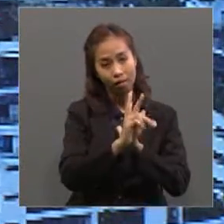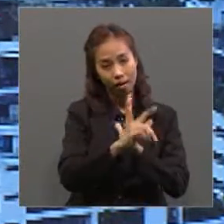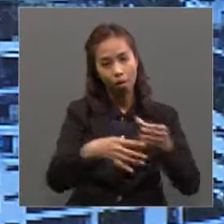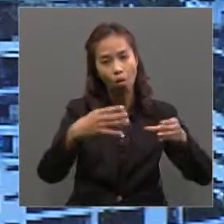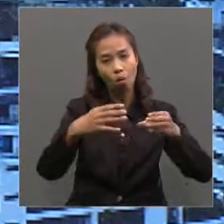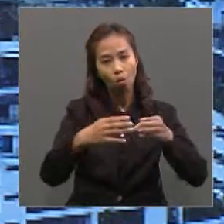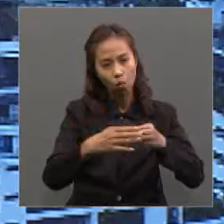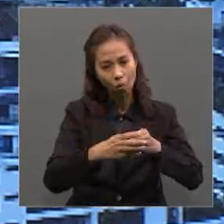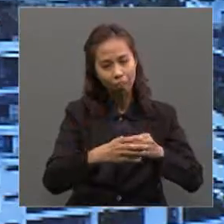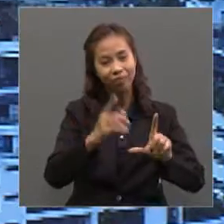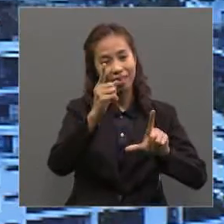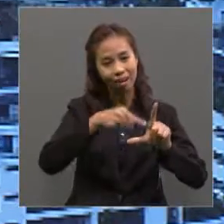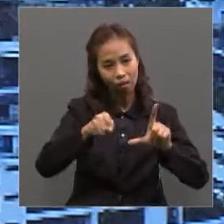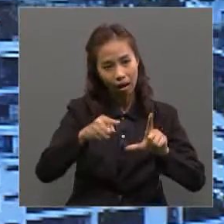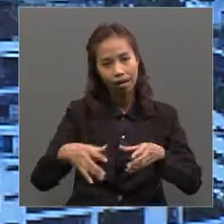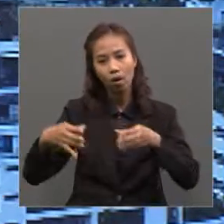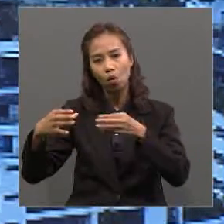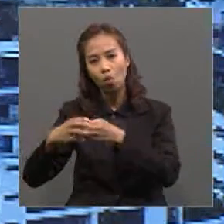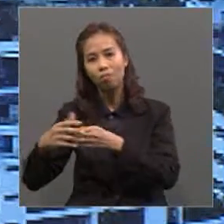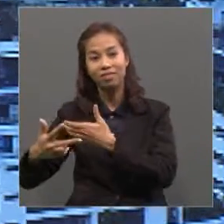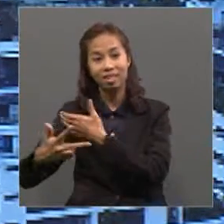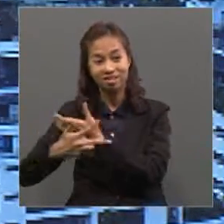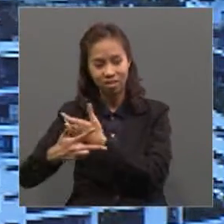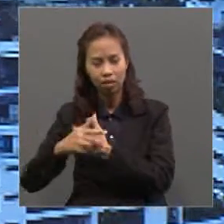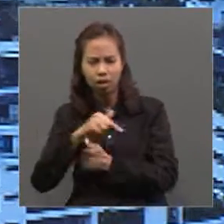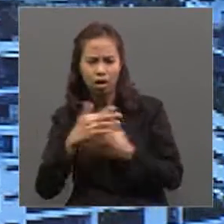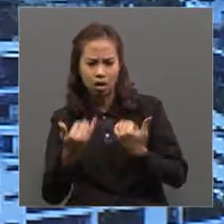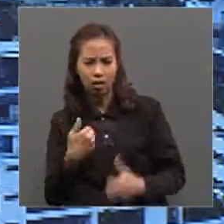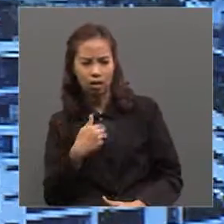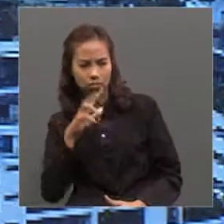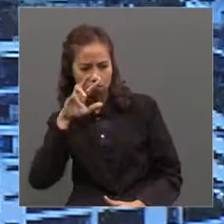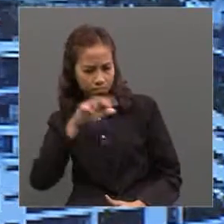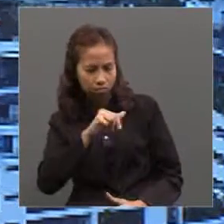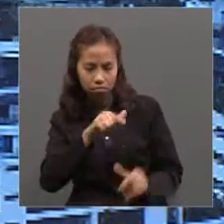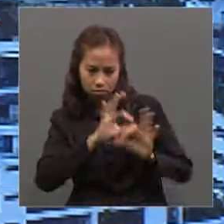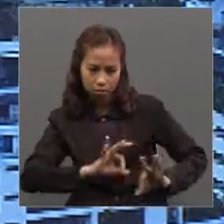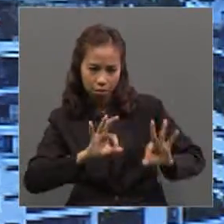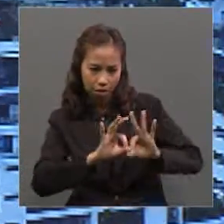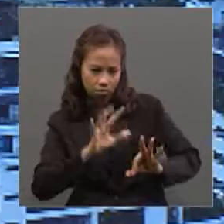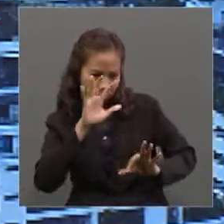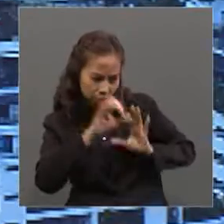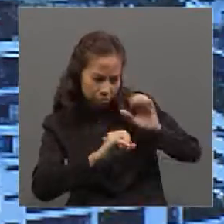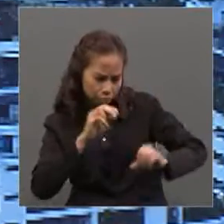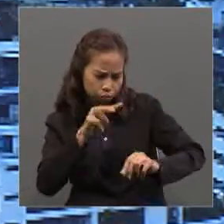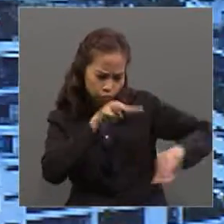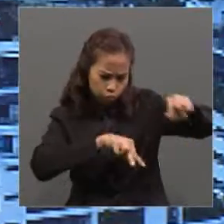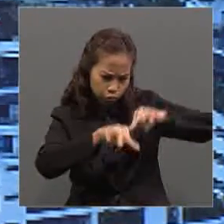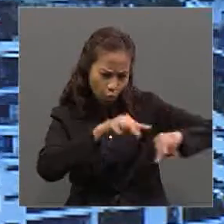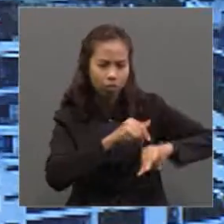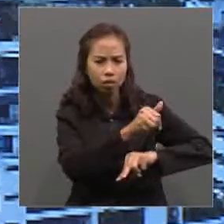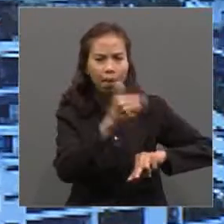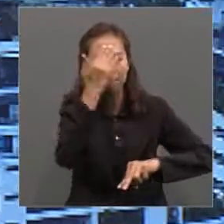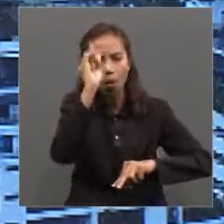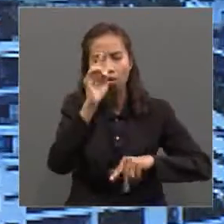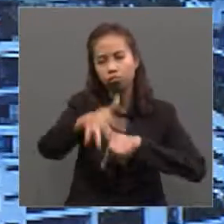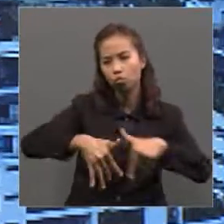ยนะคะเข้าไปยื่นหนังสือถึงกกต.ขอนแก่นบอกว่าให้ช่วยจับตาการเลือกตั้งล่วงหน้าในวันพรุ่งนี้หน่อยหลังจากมีชาวบ้านมาร้องเรียน